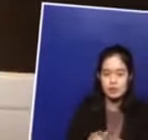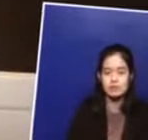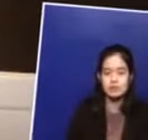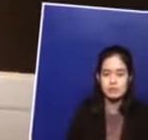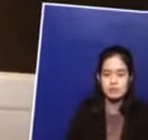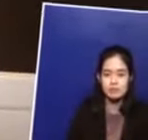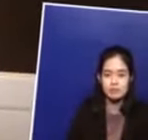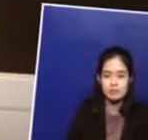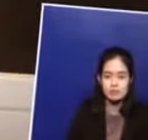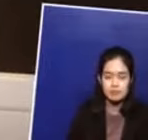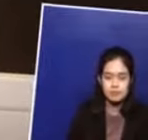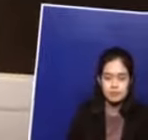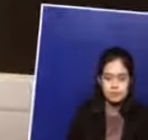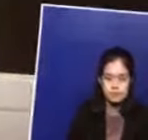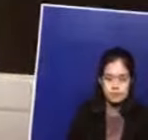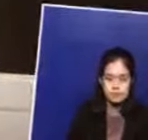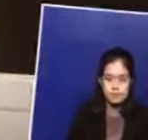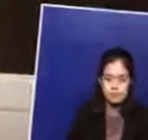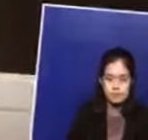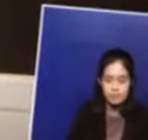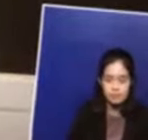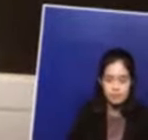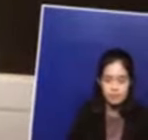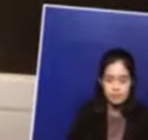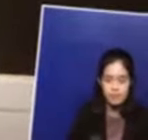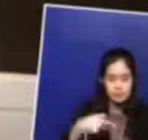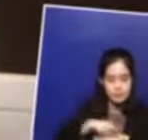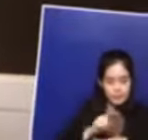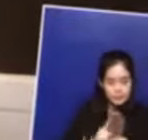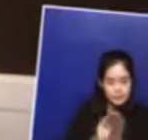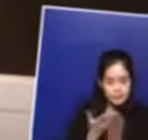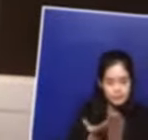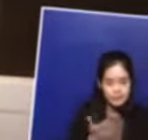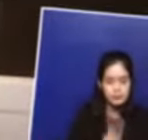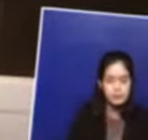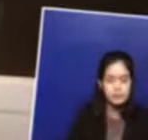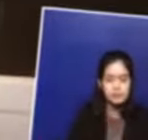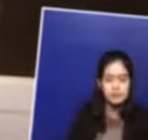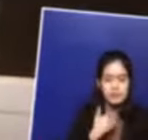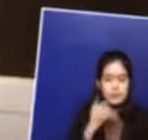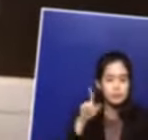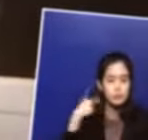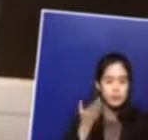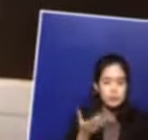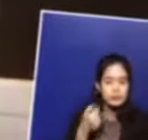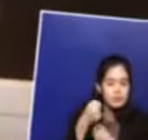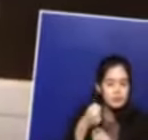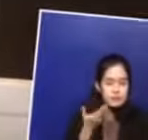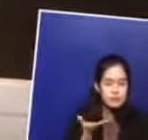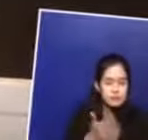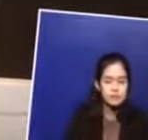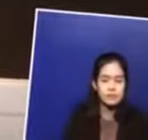าดพิงค่ะ ท่านประธานคะ ท่านประธานคะดิฉันไม่ได้พูด ท่านปริน